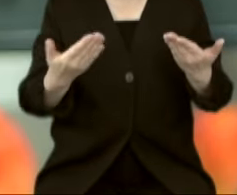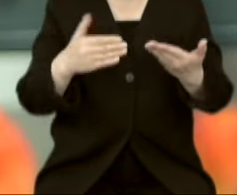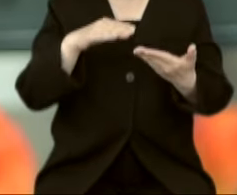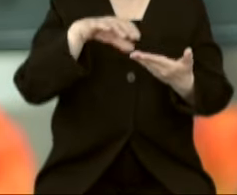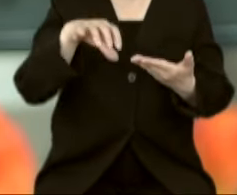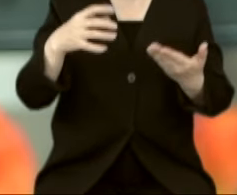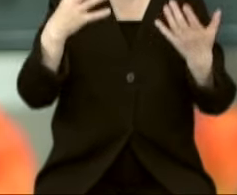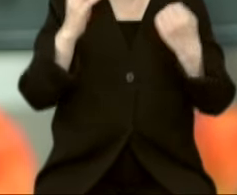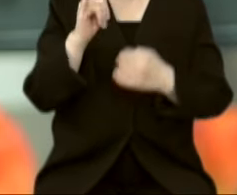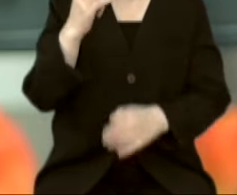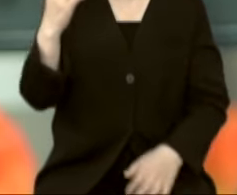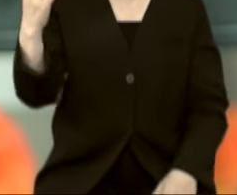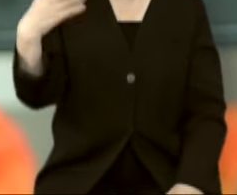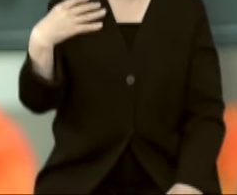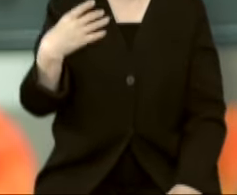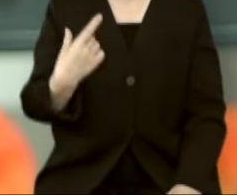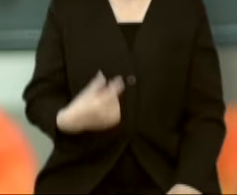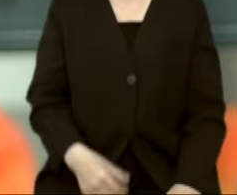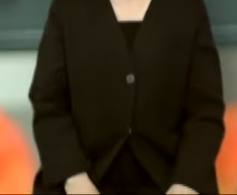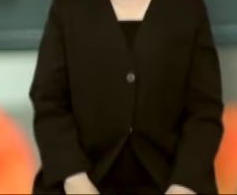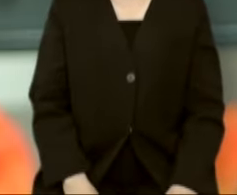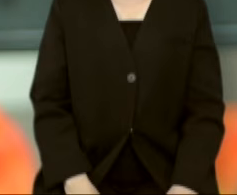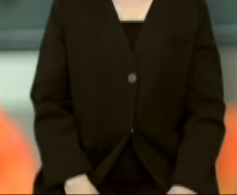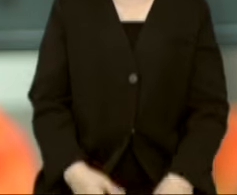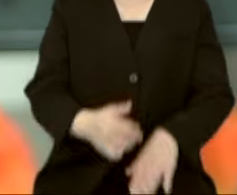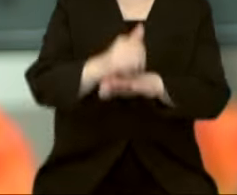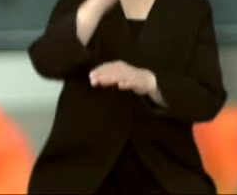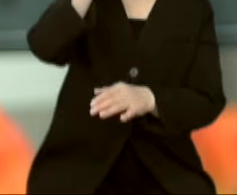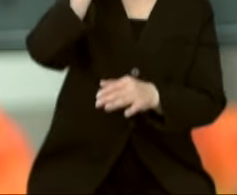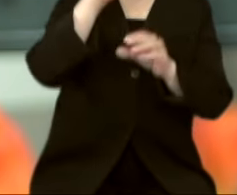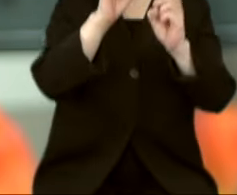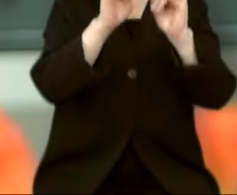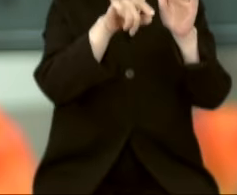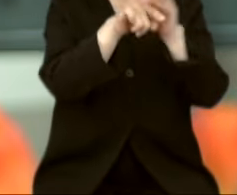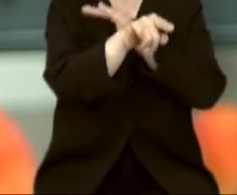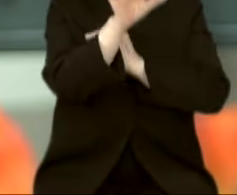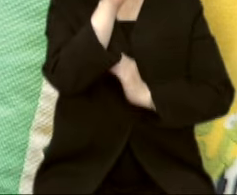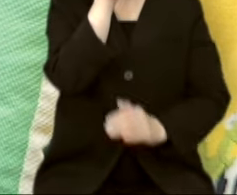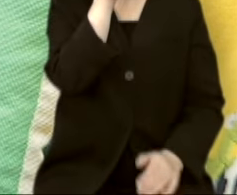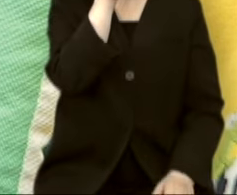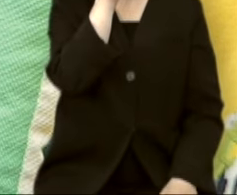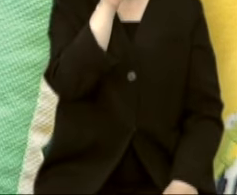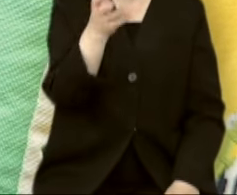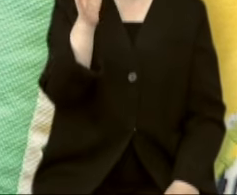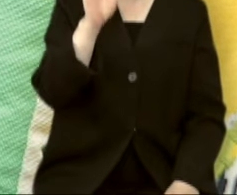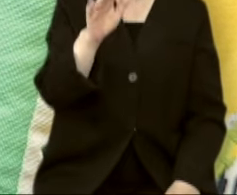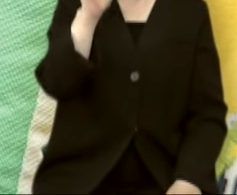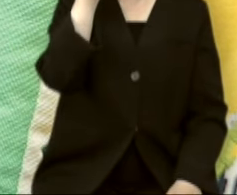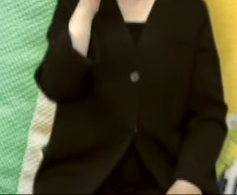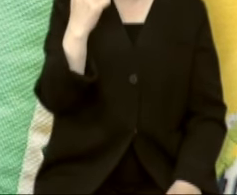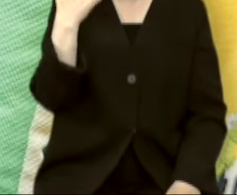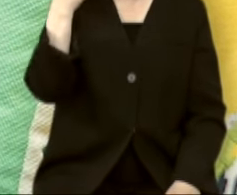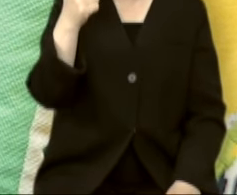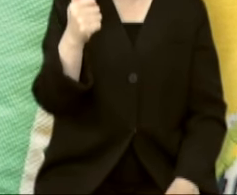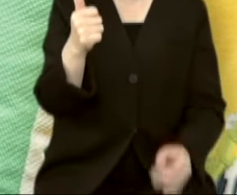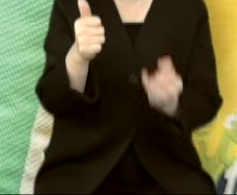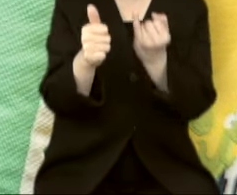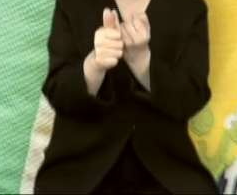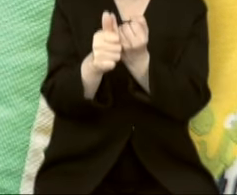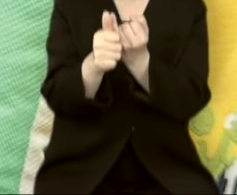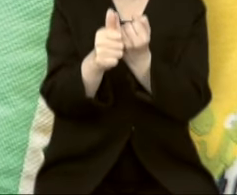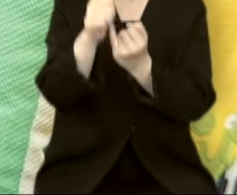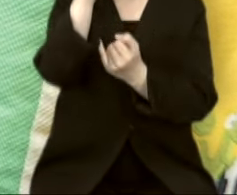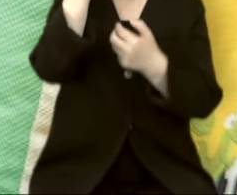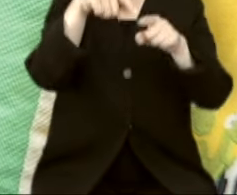것으로 네. 네. 예, 그래서 이제 인도에 선교사가 들어갈 수 없는데 인도 목사님하고 결혼해서